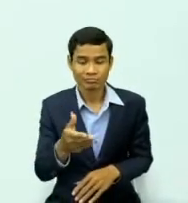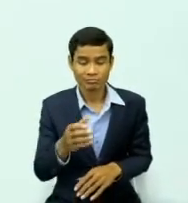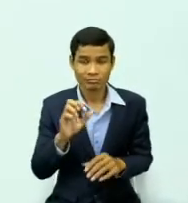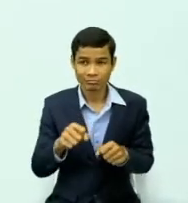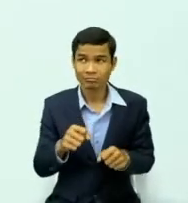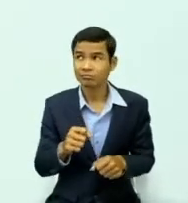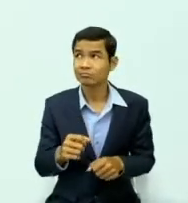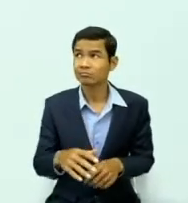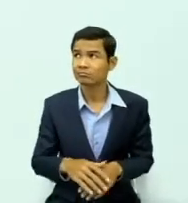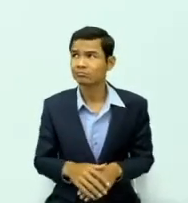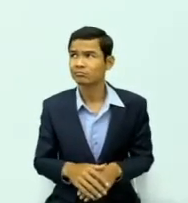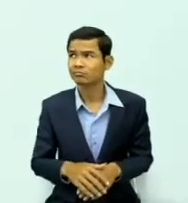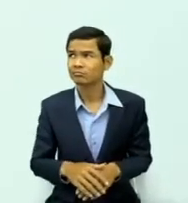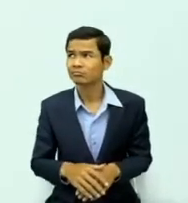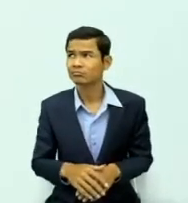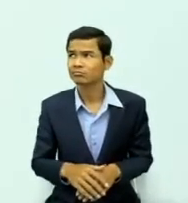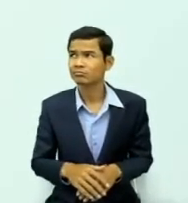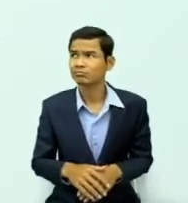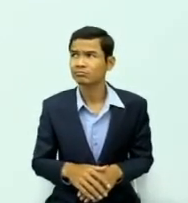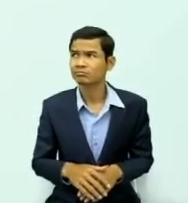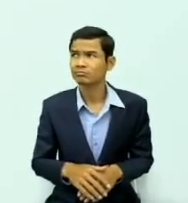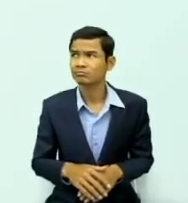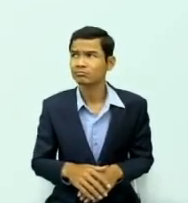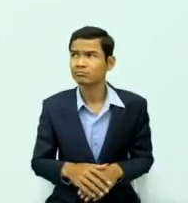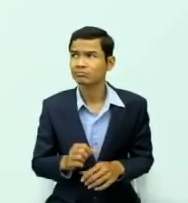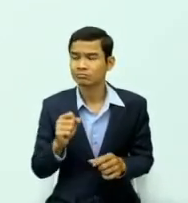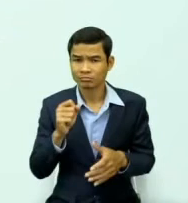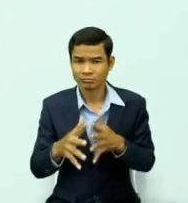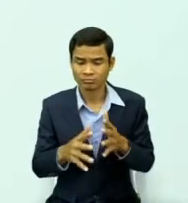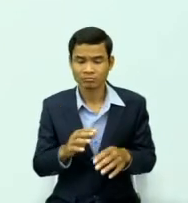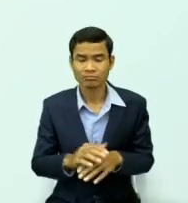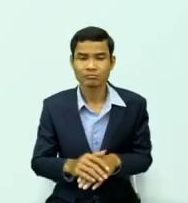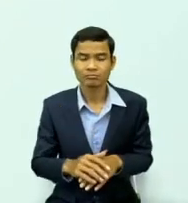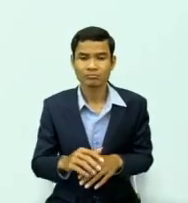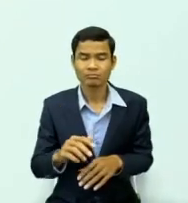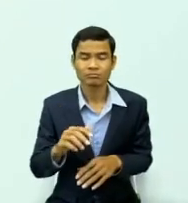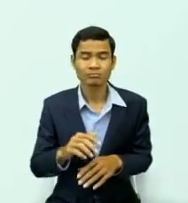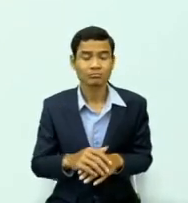ọc nè an tiết nè con nè chấp đảm